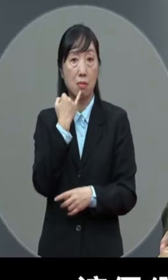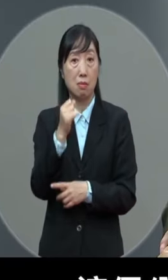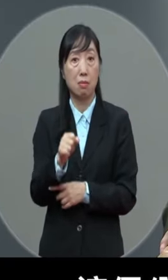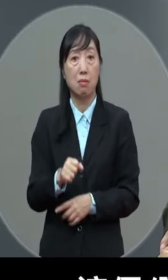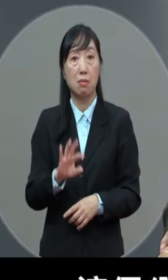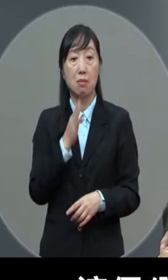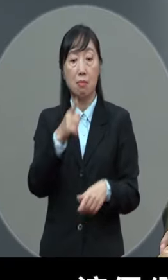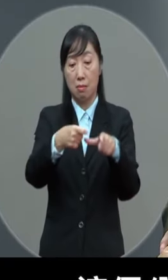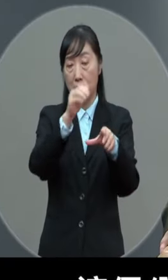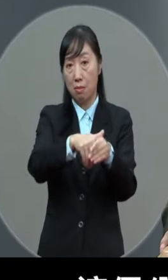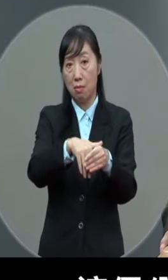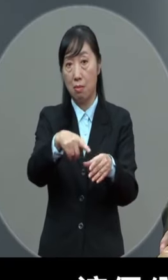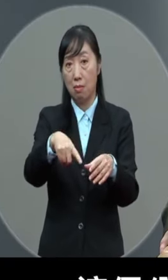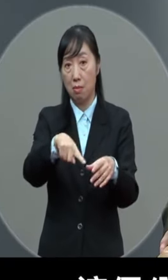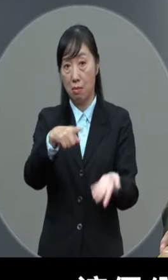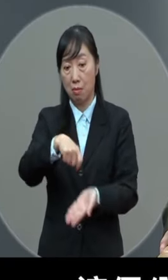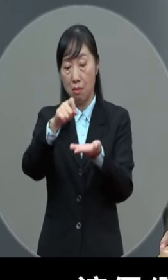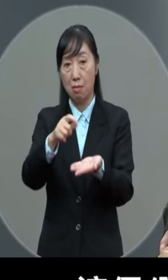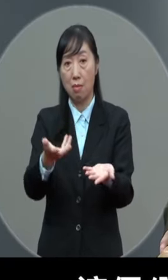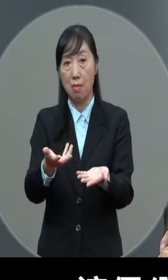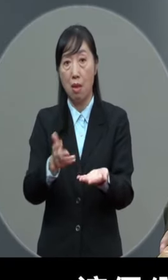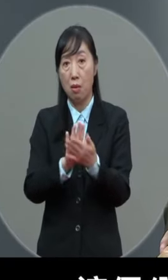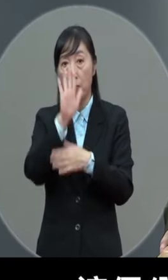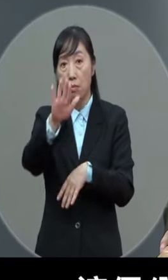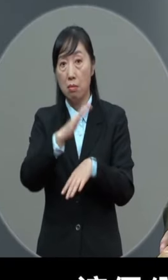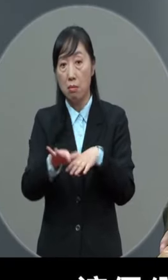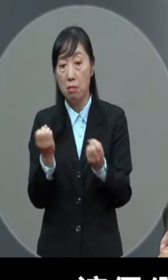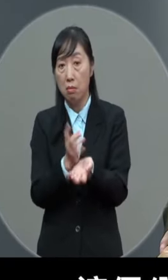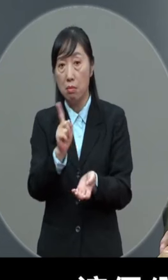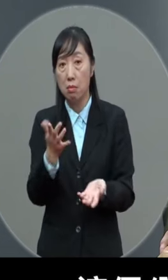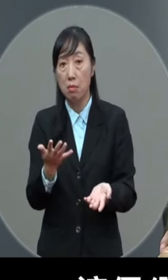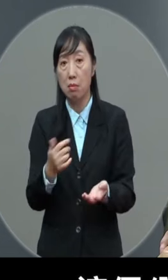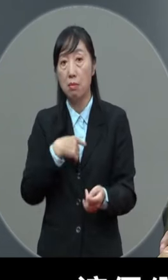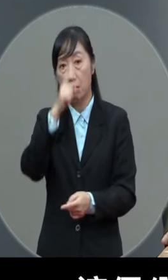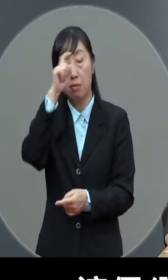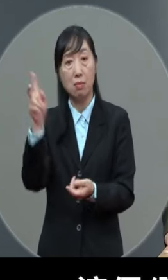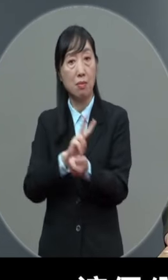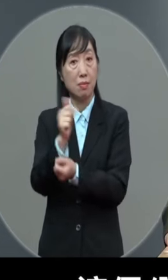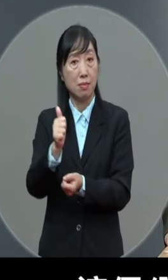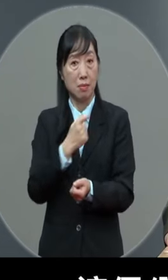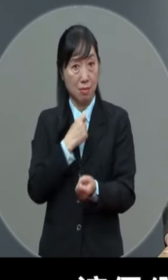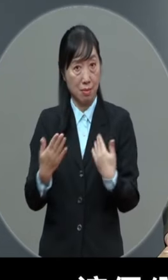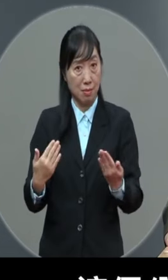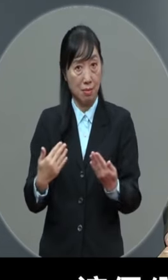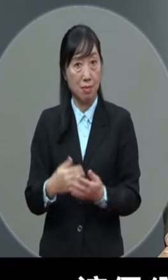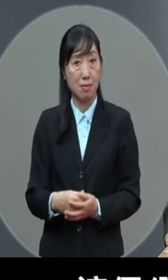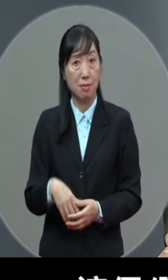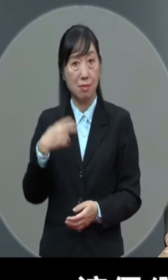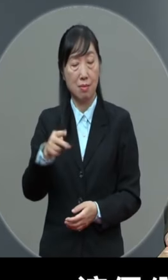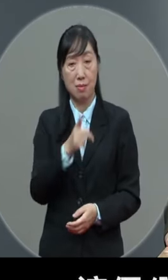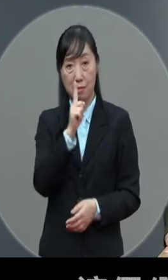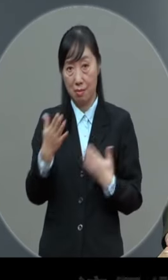这个公投提案，它后续的状况会是怎么样？我也希望提案人能够清楚的来表达他